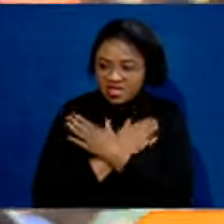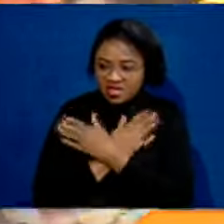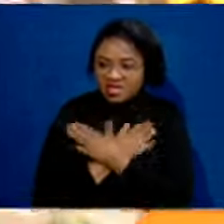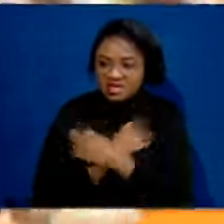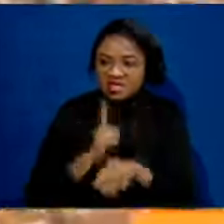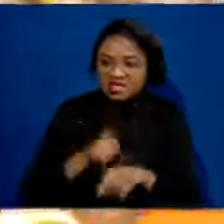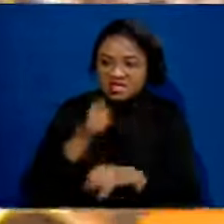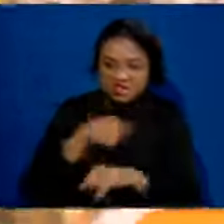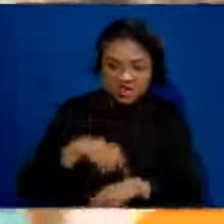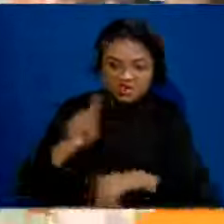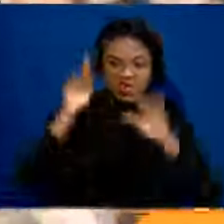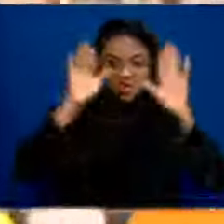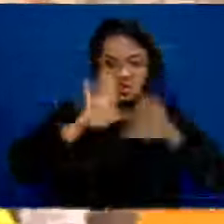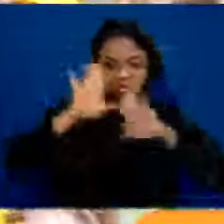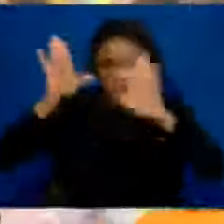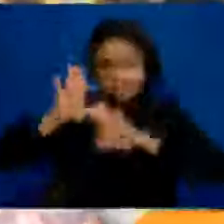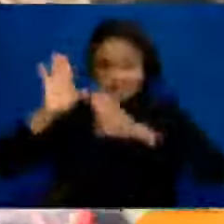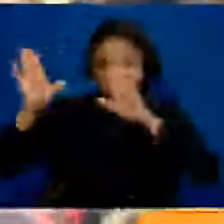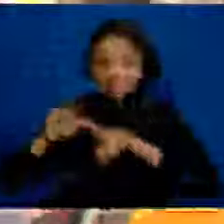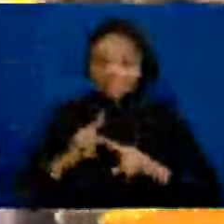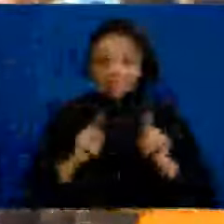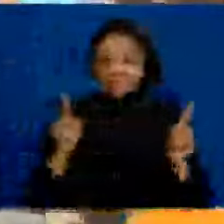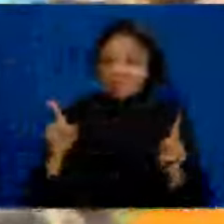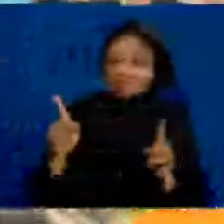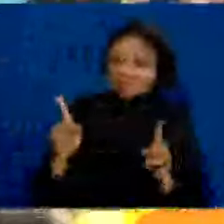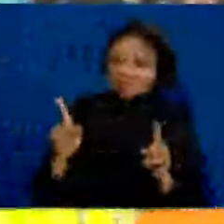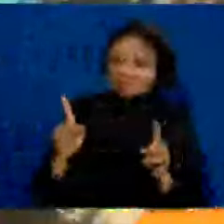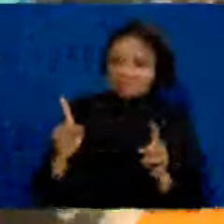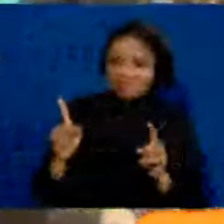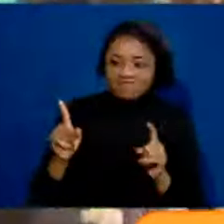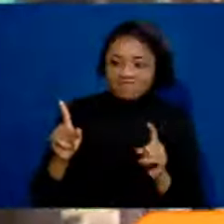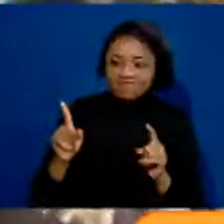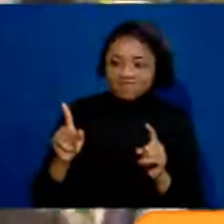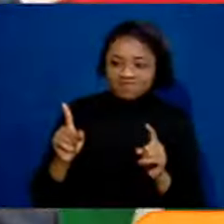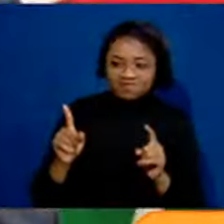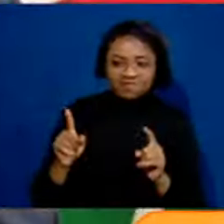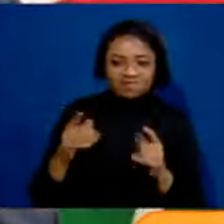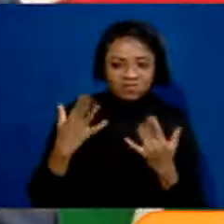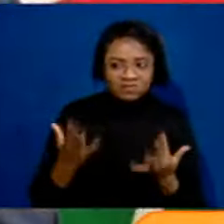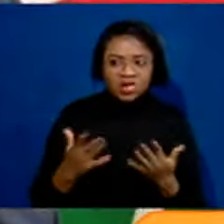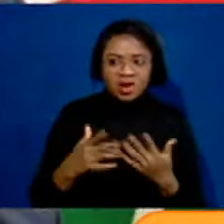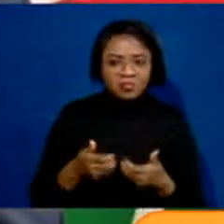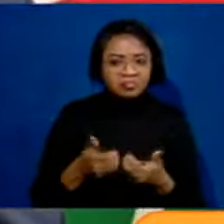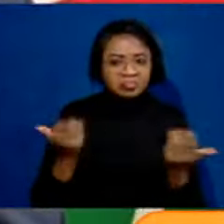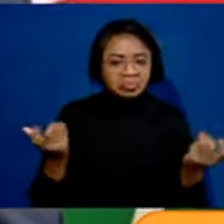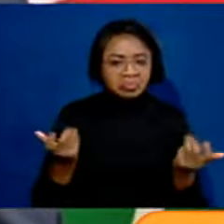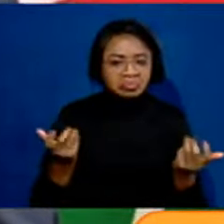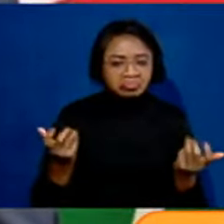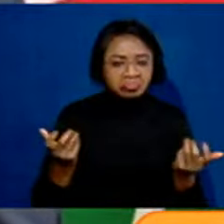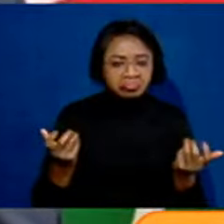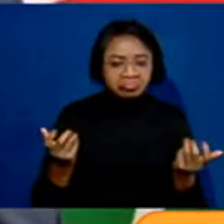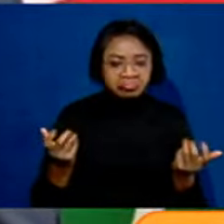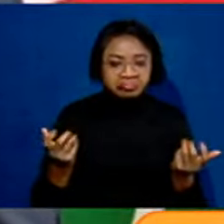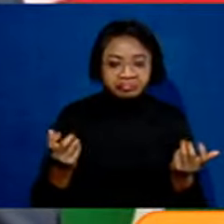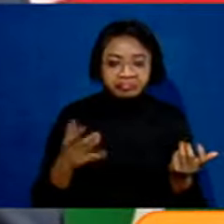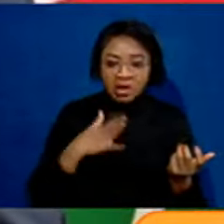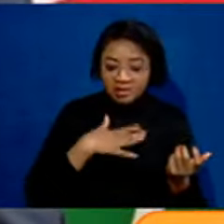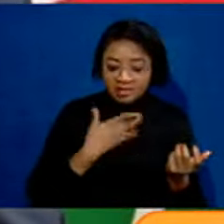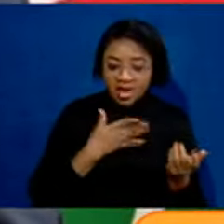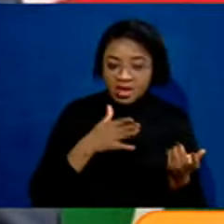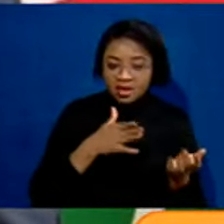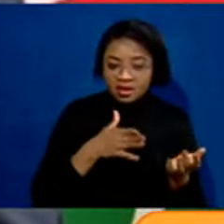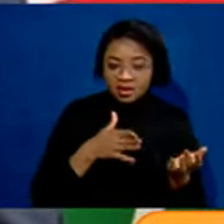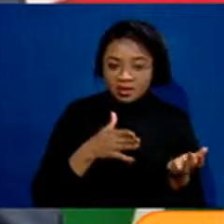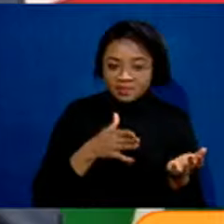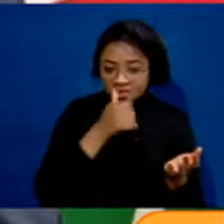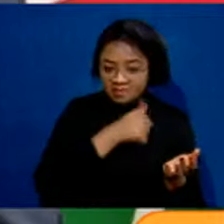ukigeuka uhasama, kiasi cha kwamba hawangeweza kuonekana kwenye jukwaa moja. I was removed. My private secretary was removed.